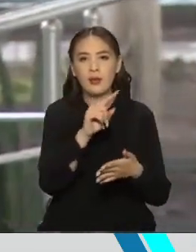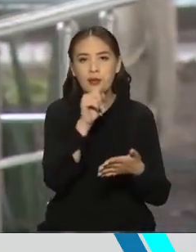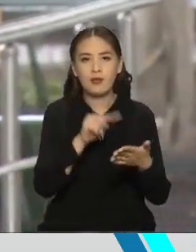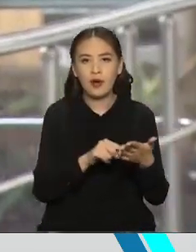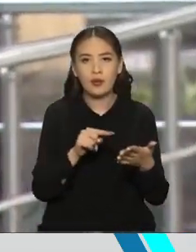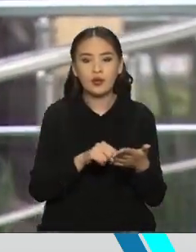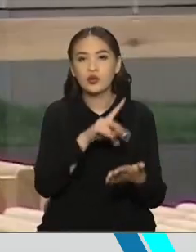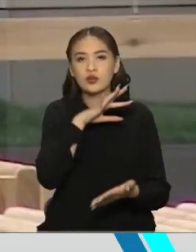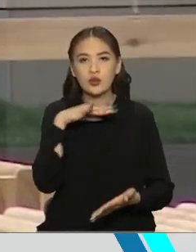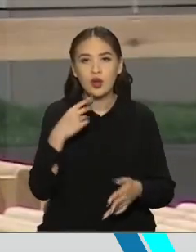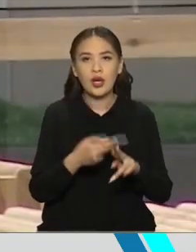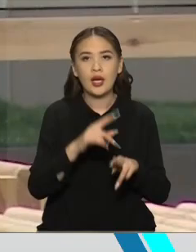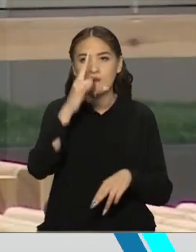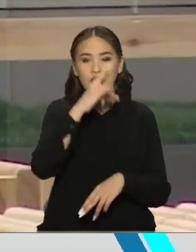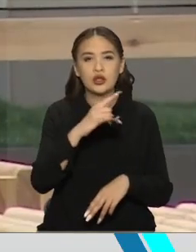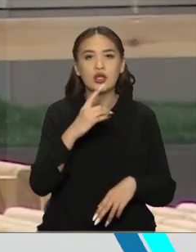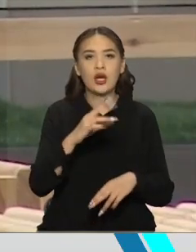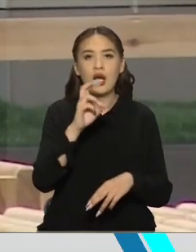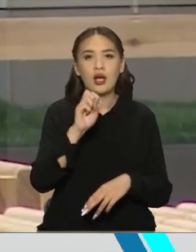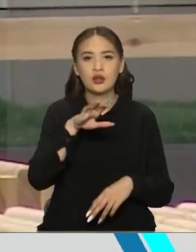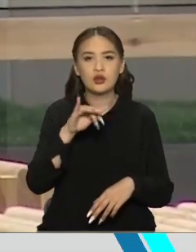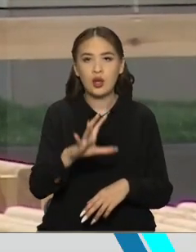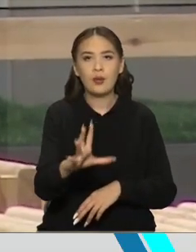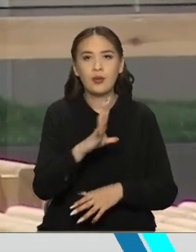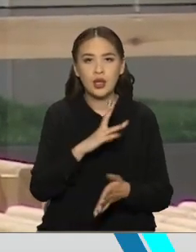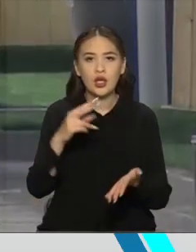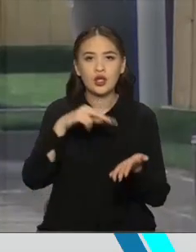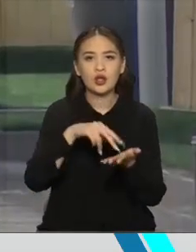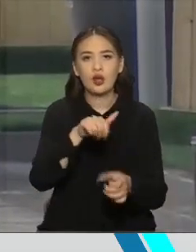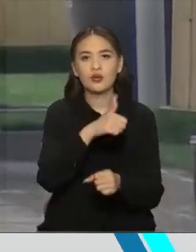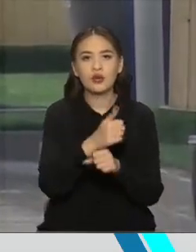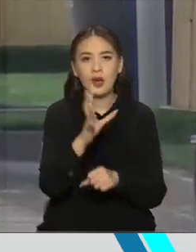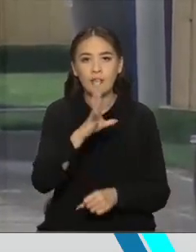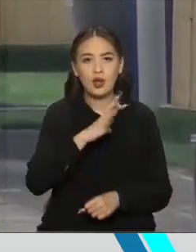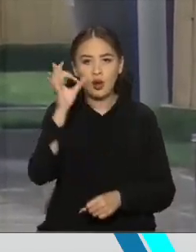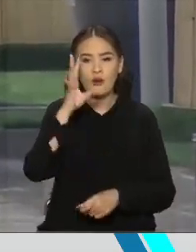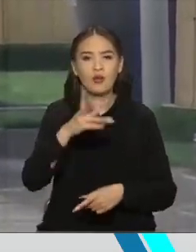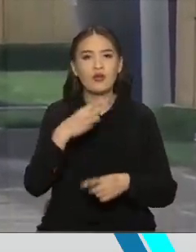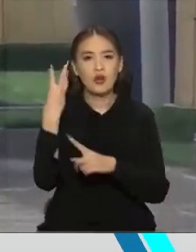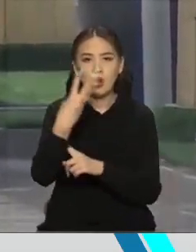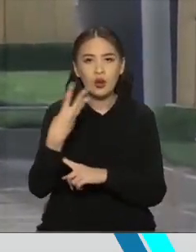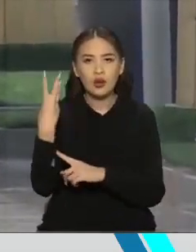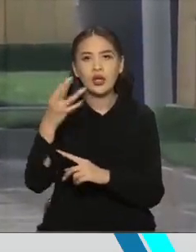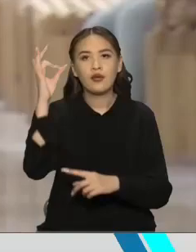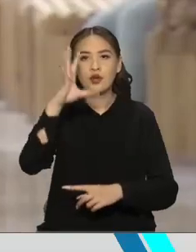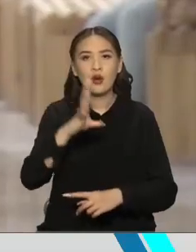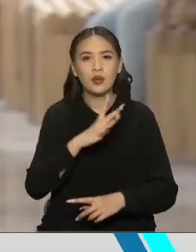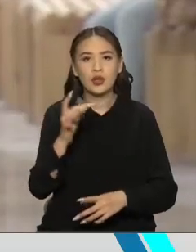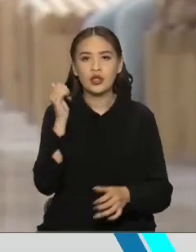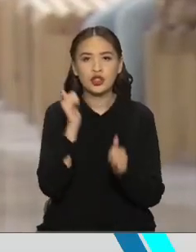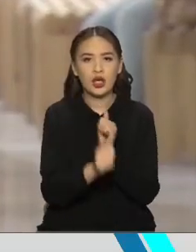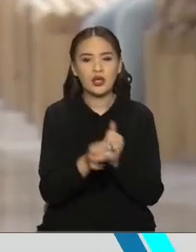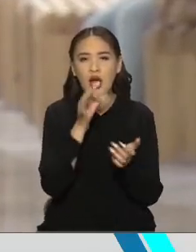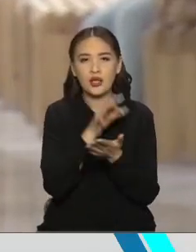в Казахстане шиге укацу часто остановился героем публикации расследований блогеров интервью он давал не часто